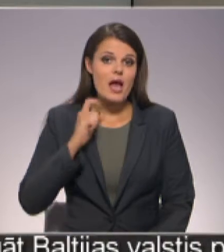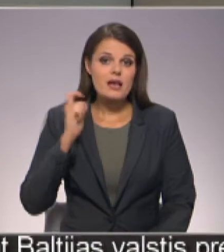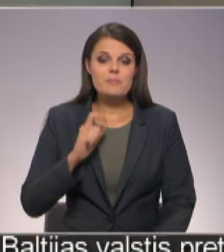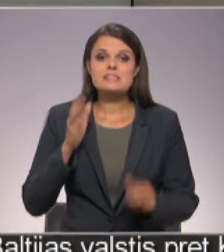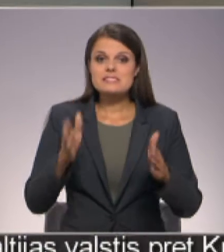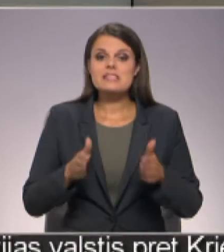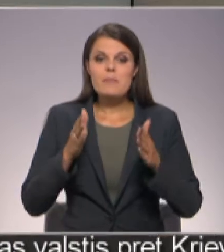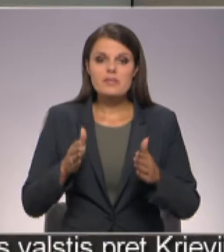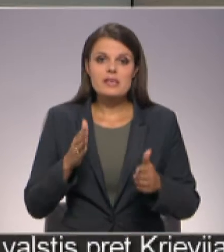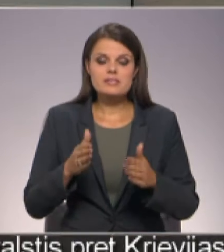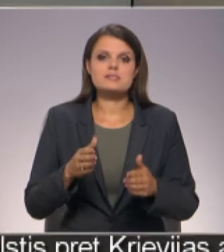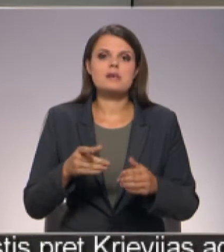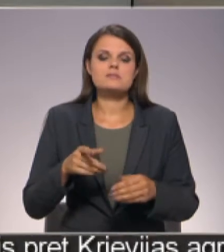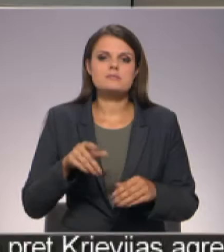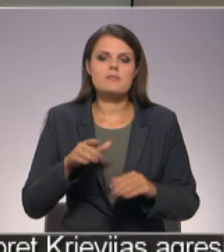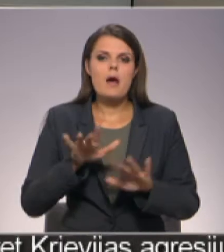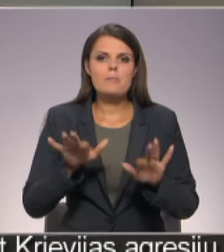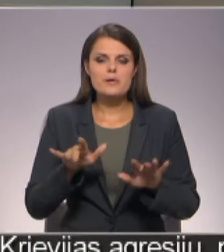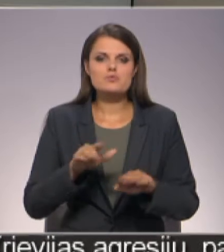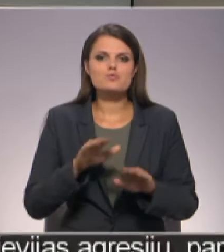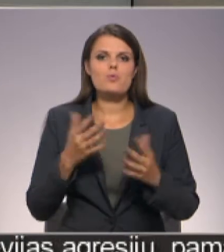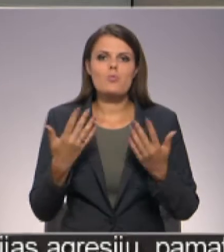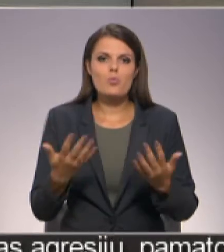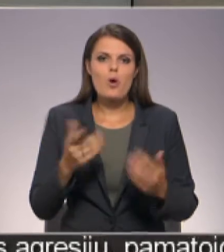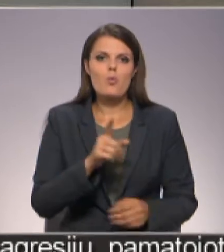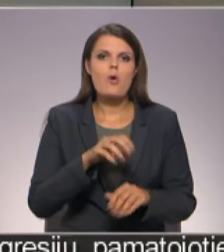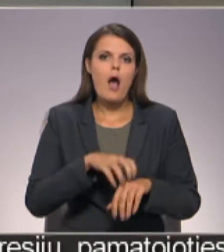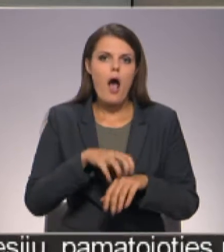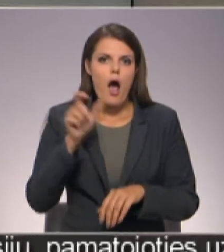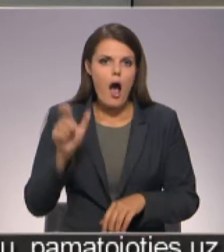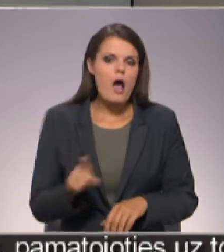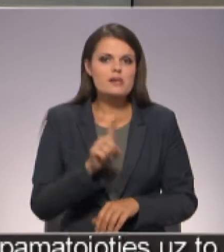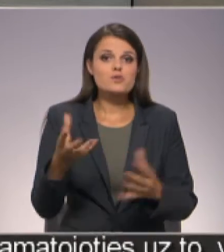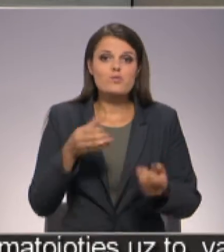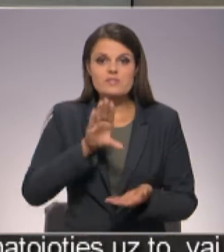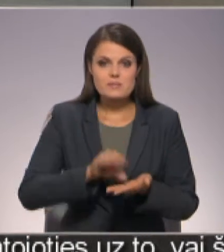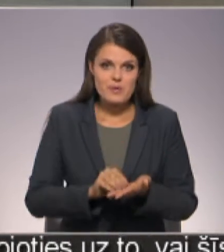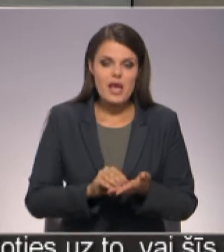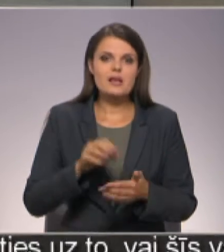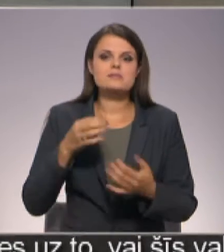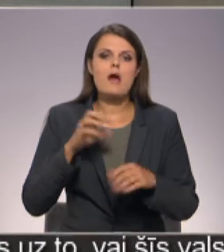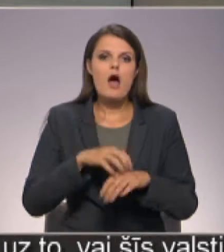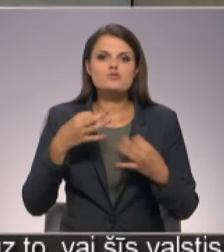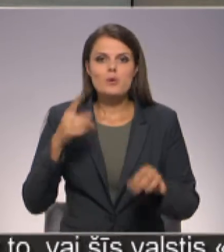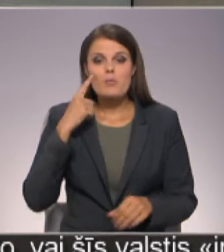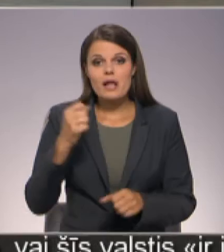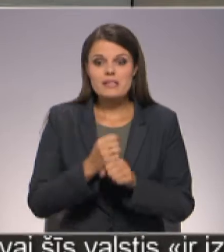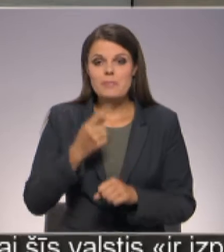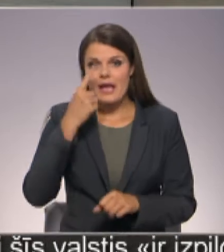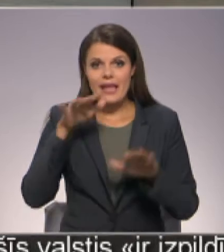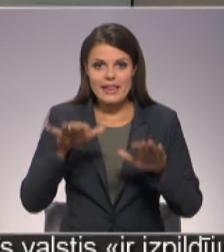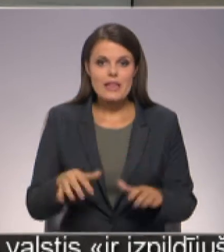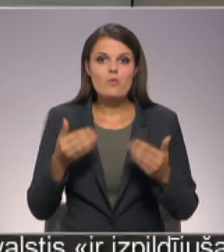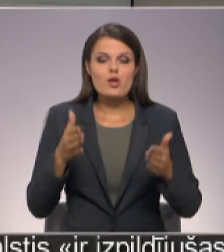Jēkabpils slimnīcas traumatologs ortopēds Kaspars Ūdris ir guvis pieredzi ārstu brīvprātīgajā darbā Indijā un tagad kļuvis par